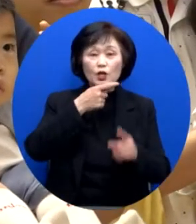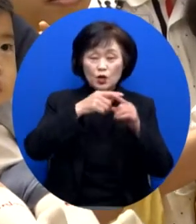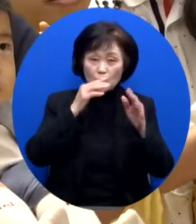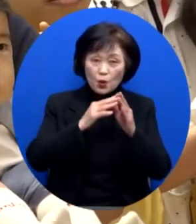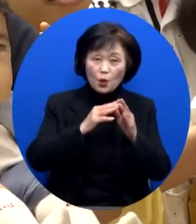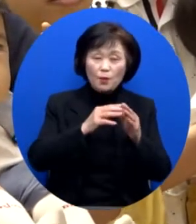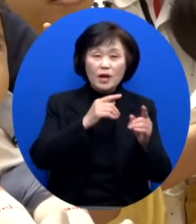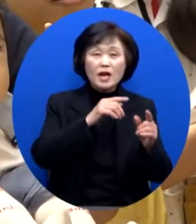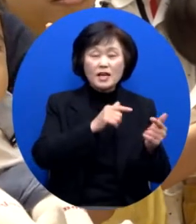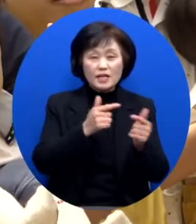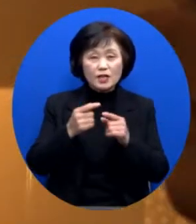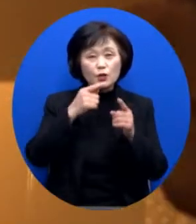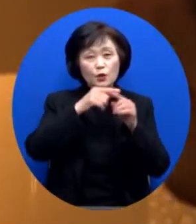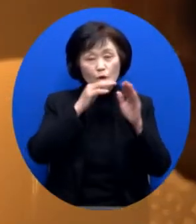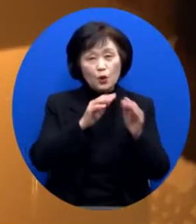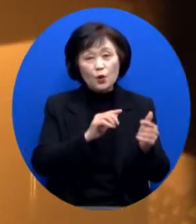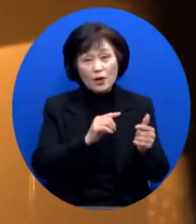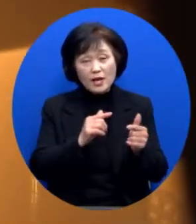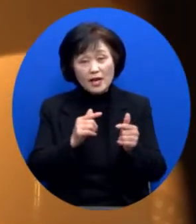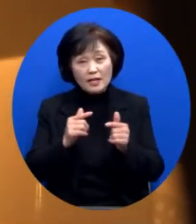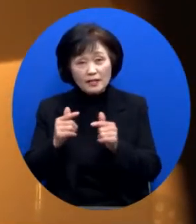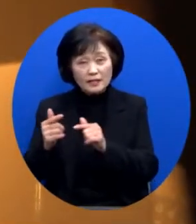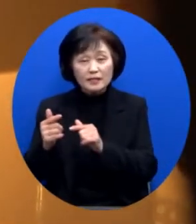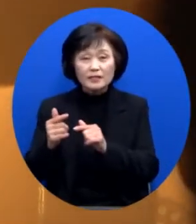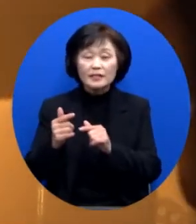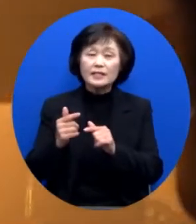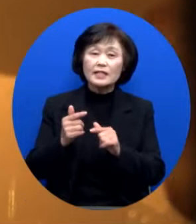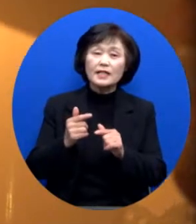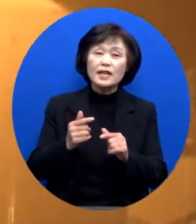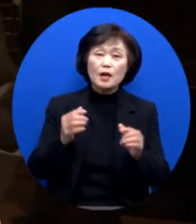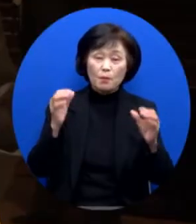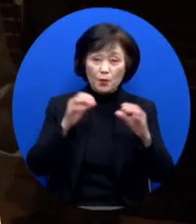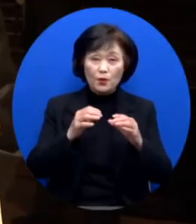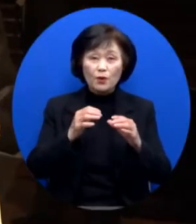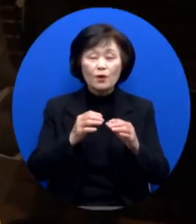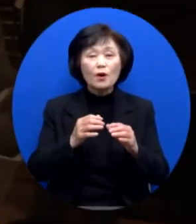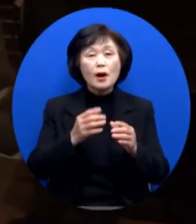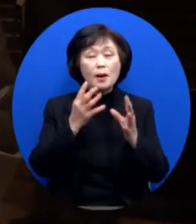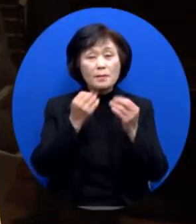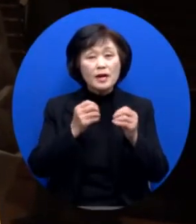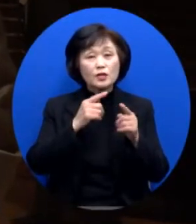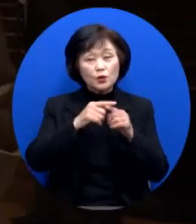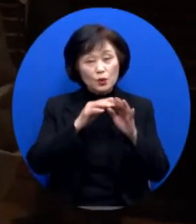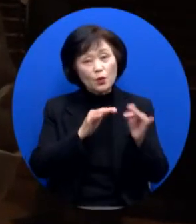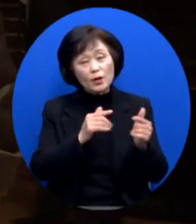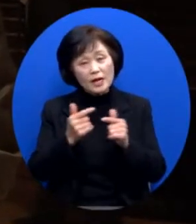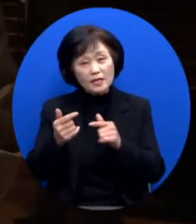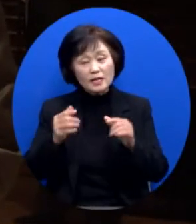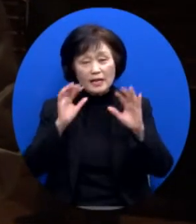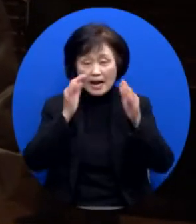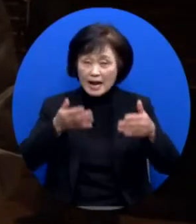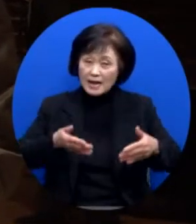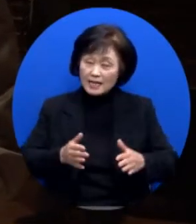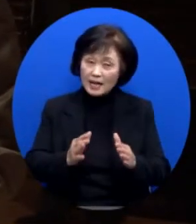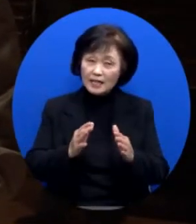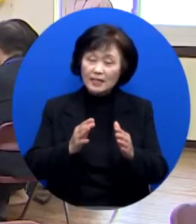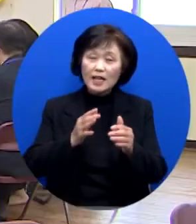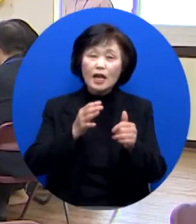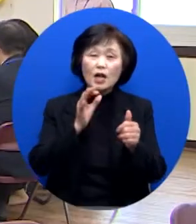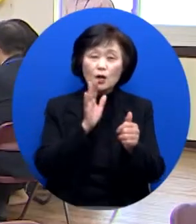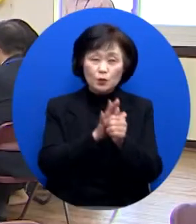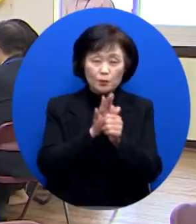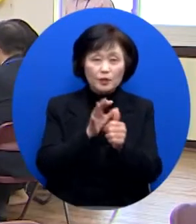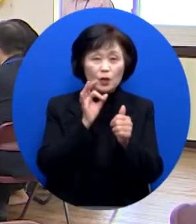대광교회, 광성교회, 영안교회, 기흥중앙교회 등 많은 교회들이 출산장려금 지원 제도를